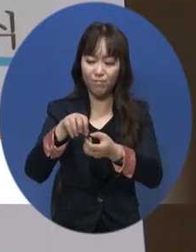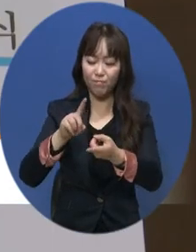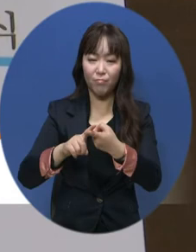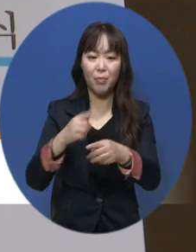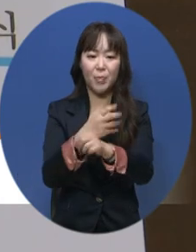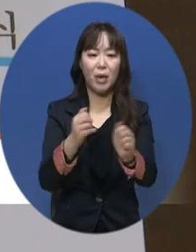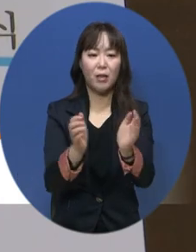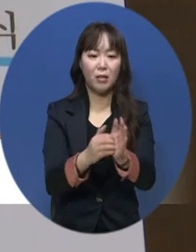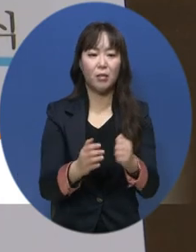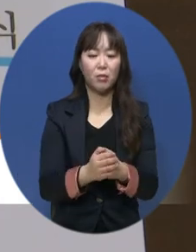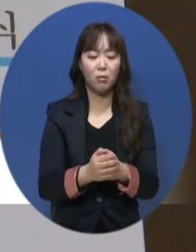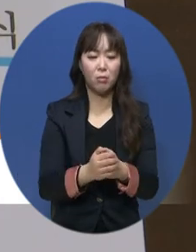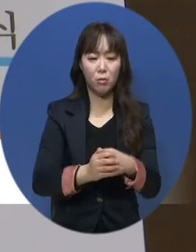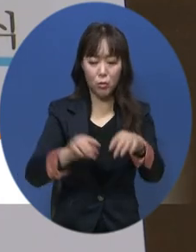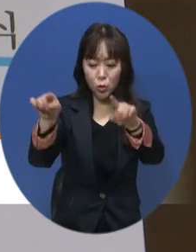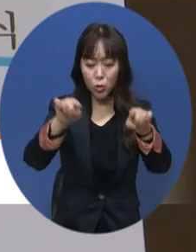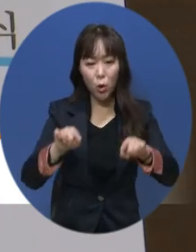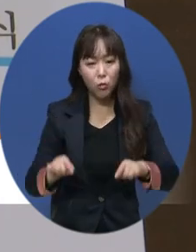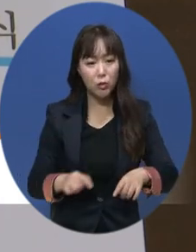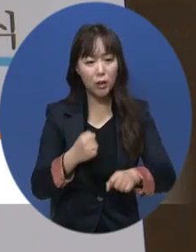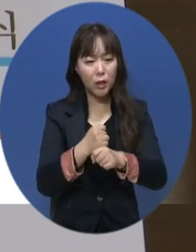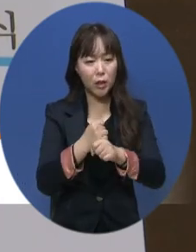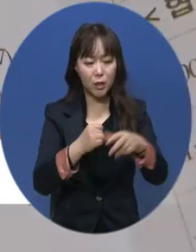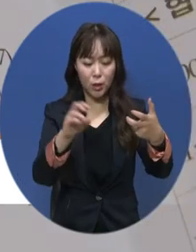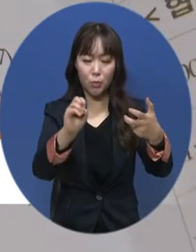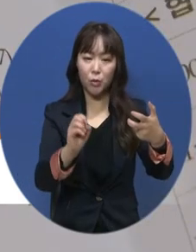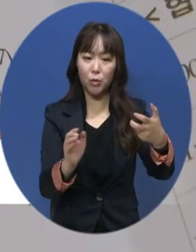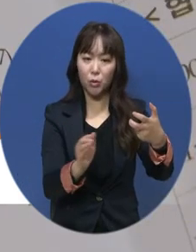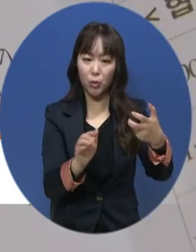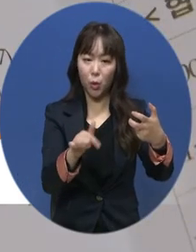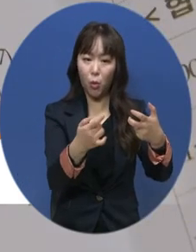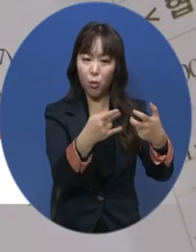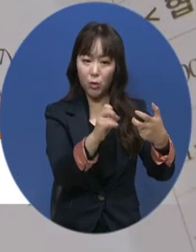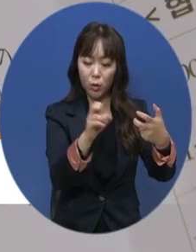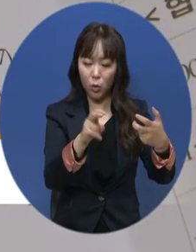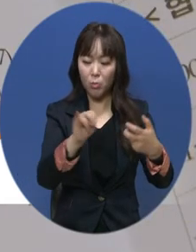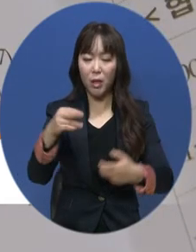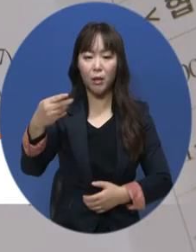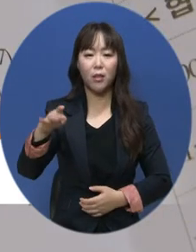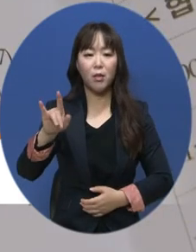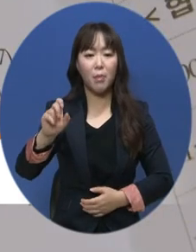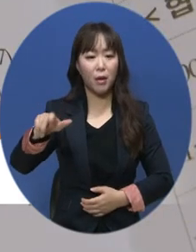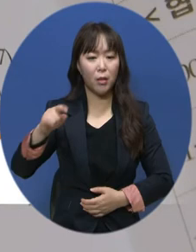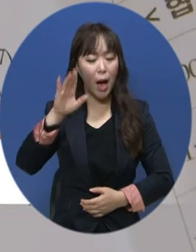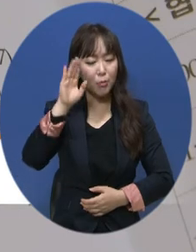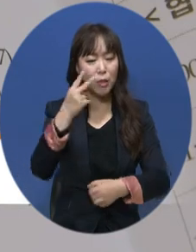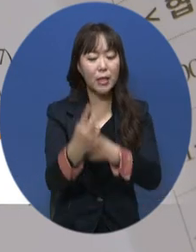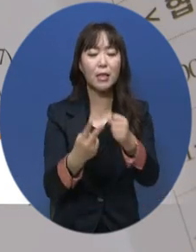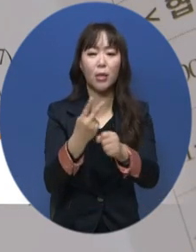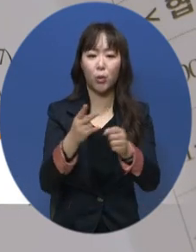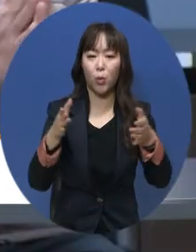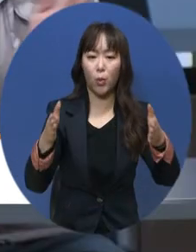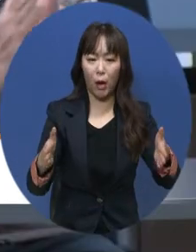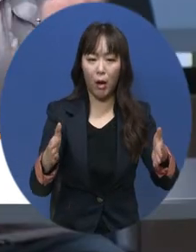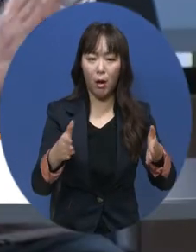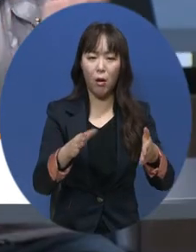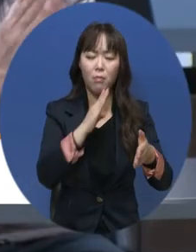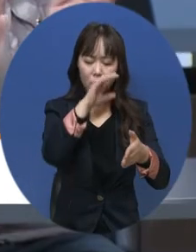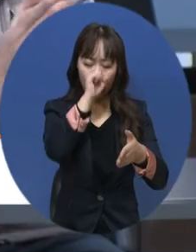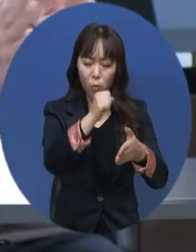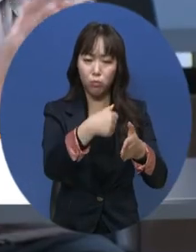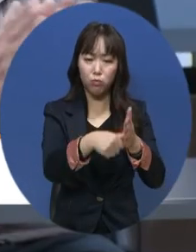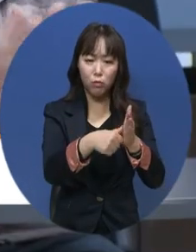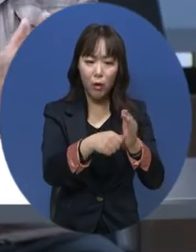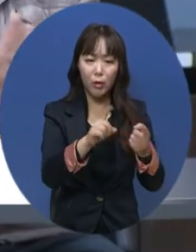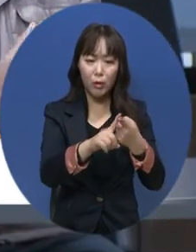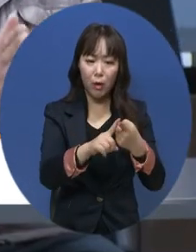전국 석류 생산량의 약 70% 를 차지하는 고흥 군과 미트 뱅크는 앞으로 2년간 고품질의 고흥 석류